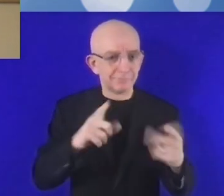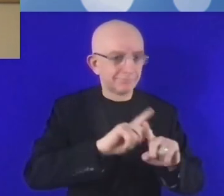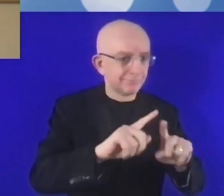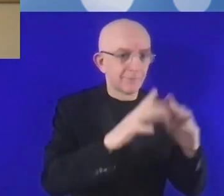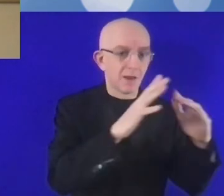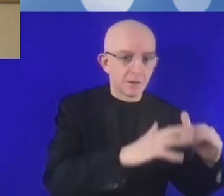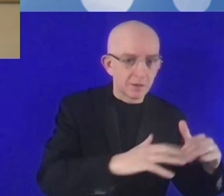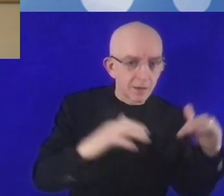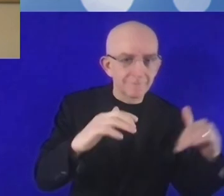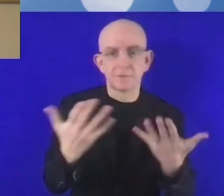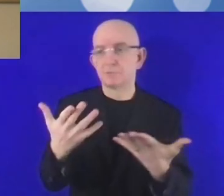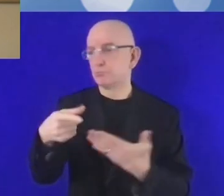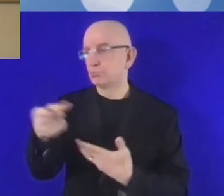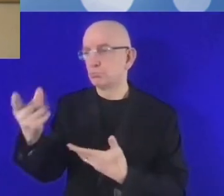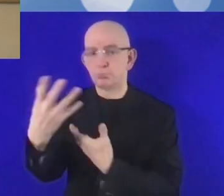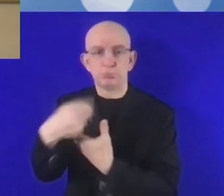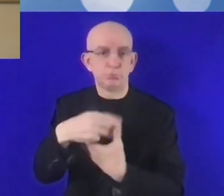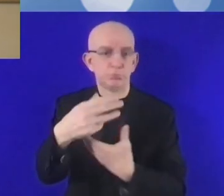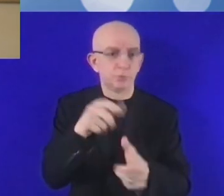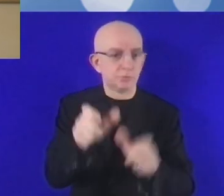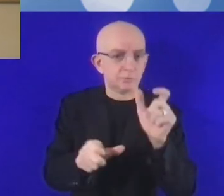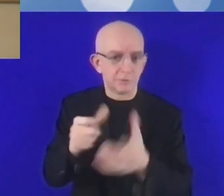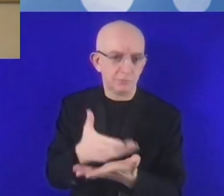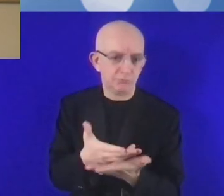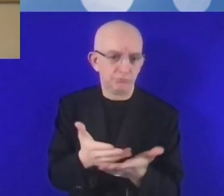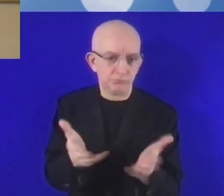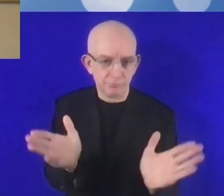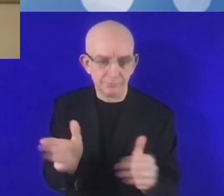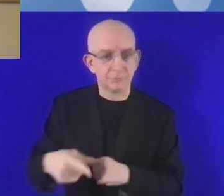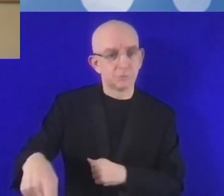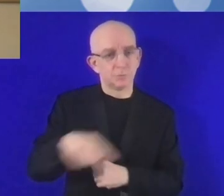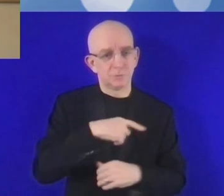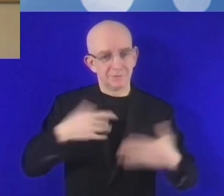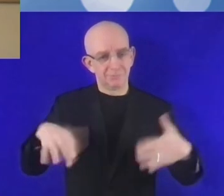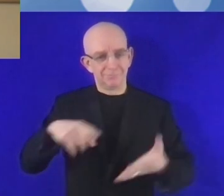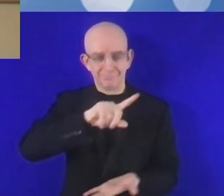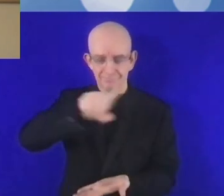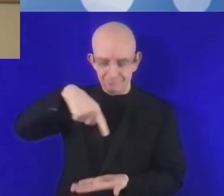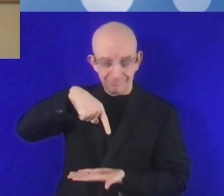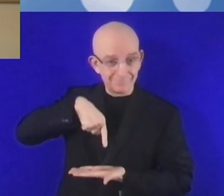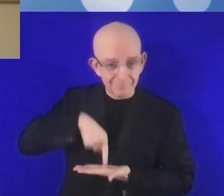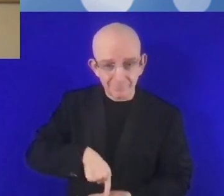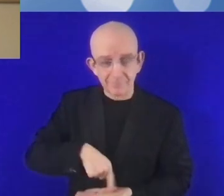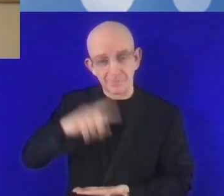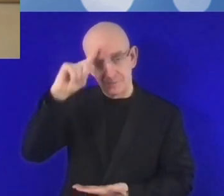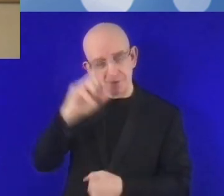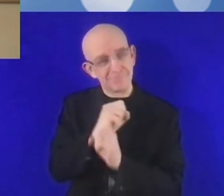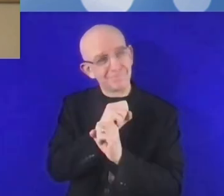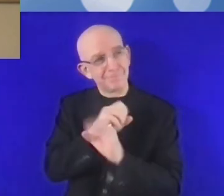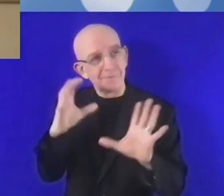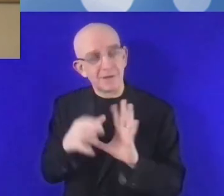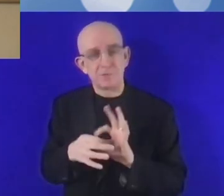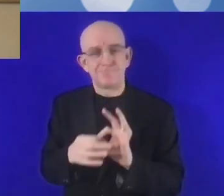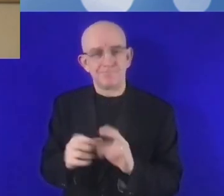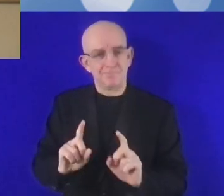Это важный вопрос, который нуждается в сотрудничестве частного и государственного секторов. Мы